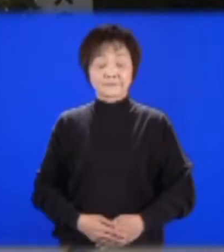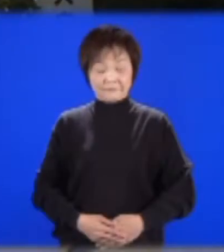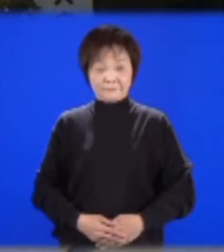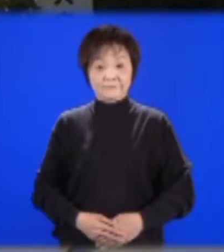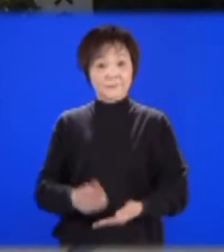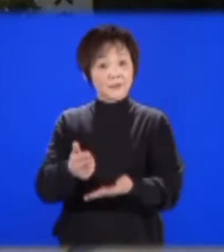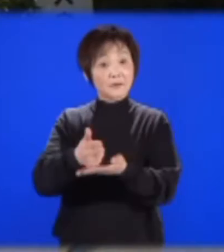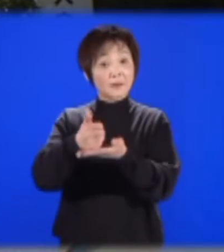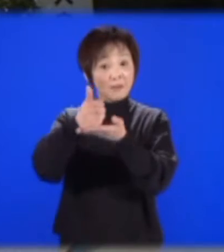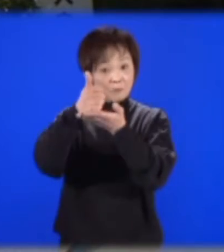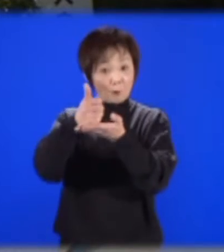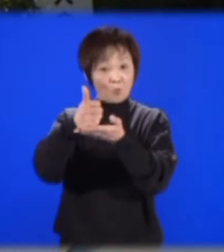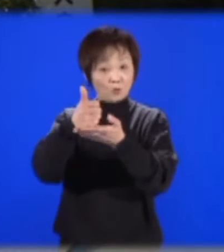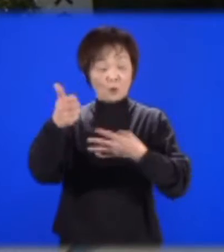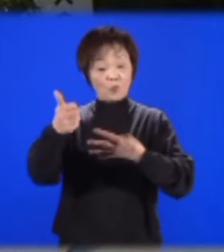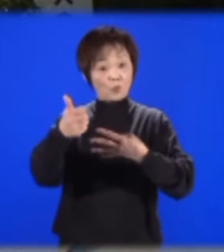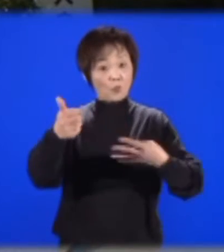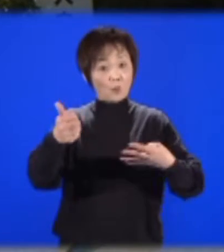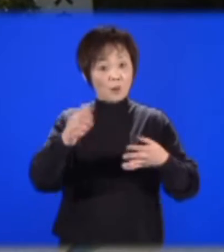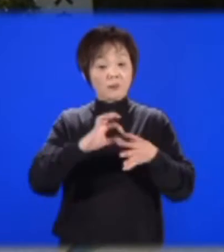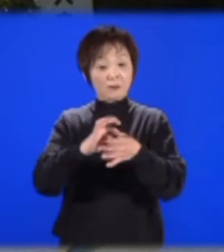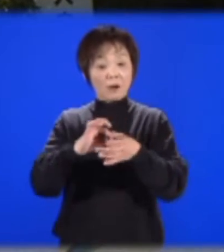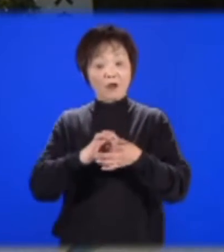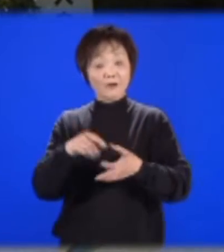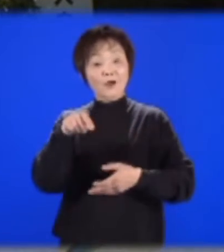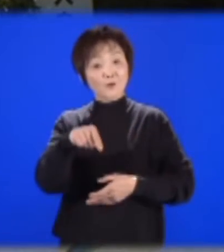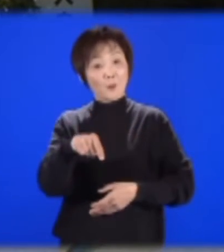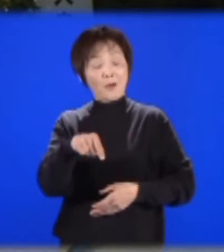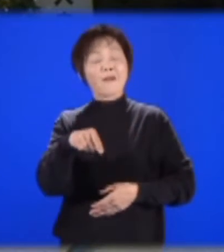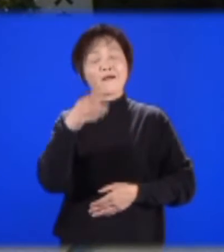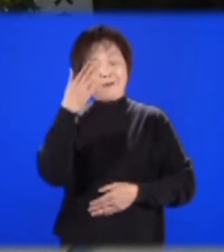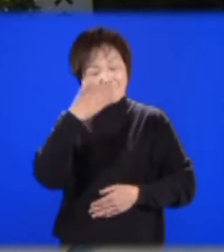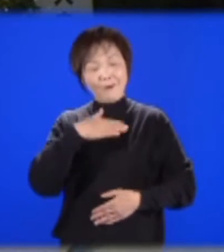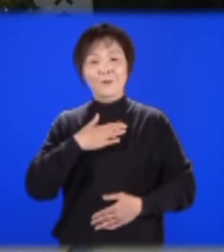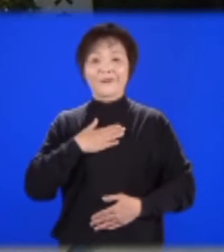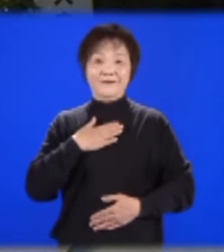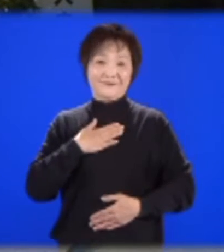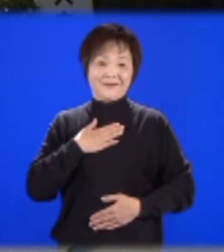聖武天皇と四日市ってこんなところでつながりがあったんですね。